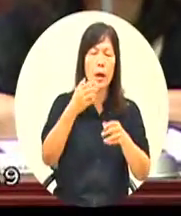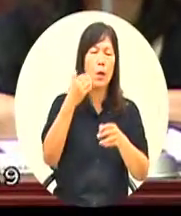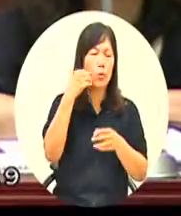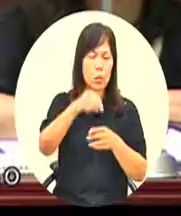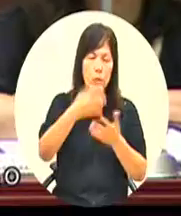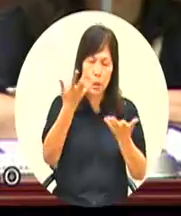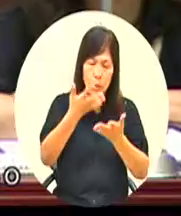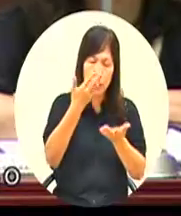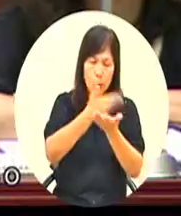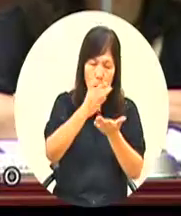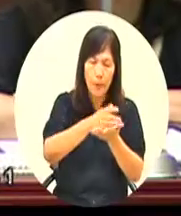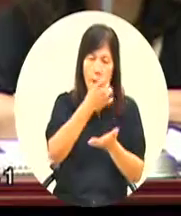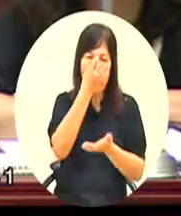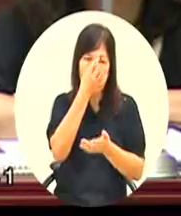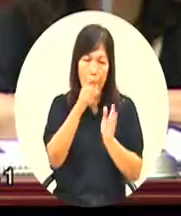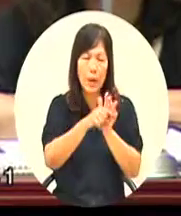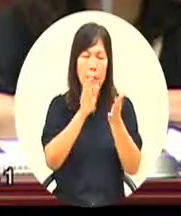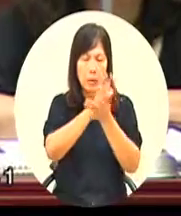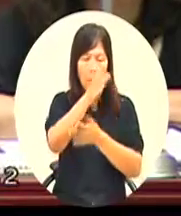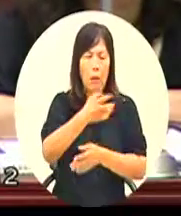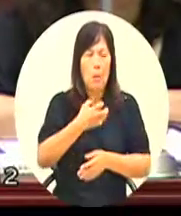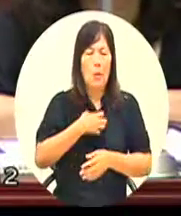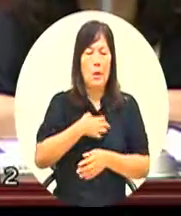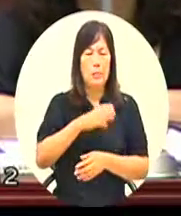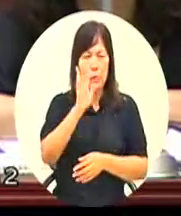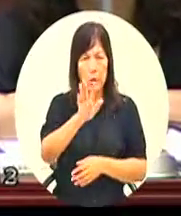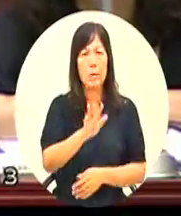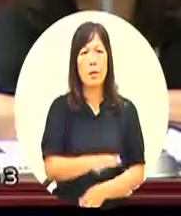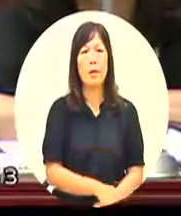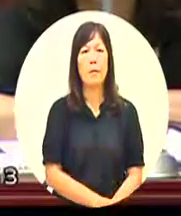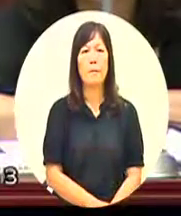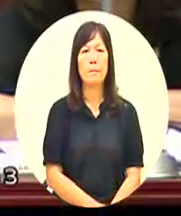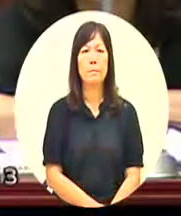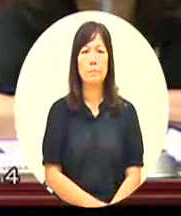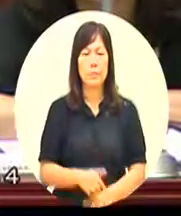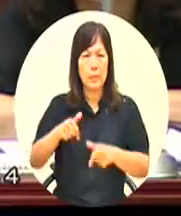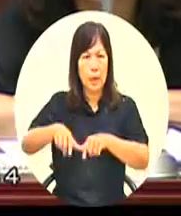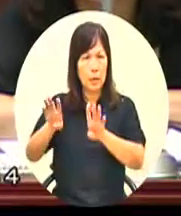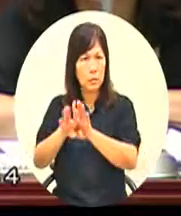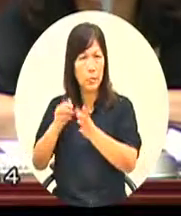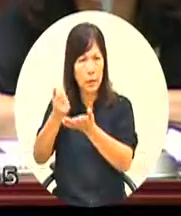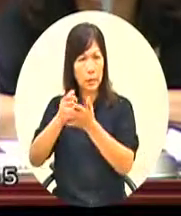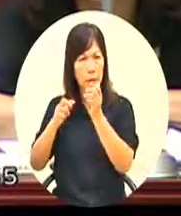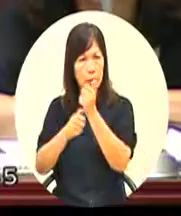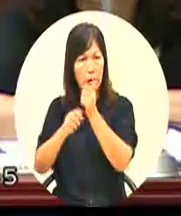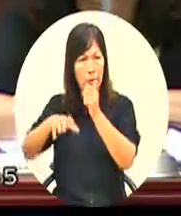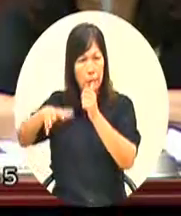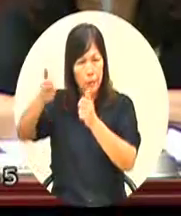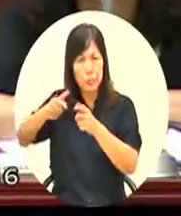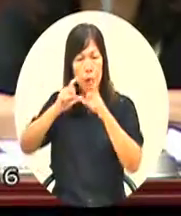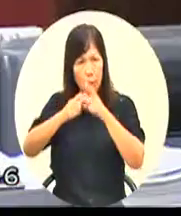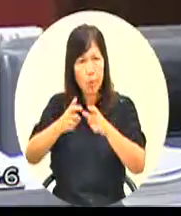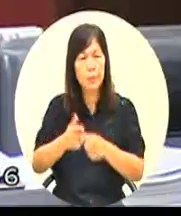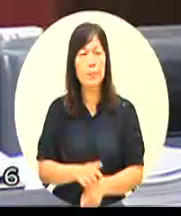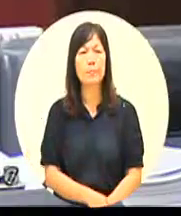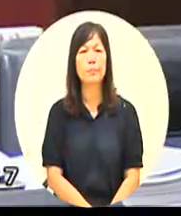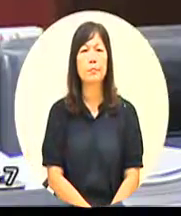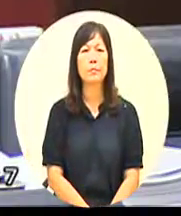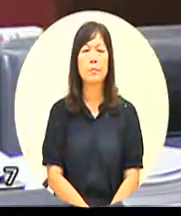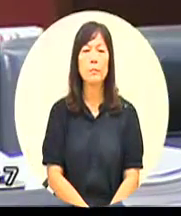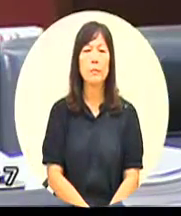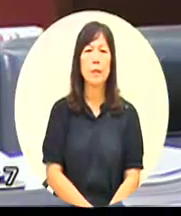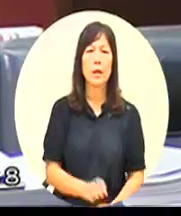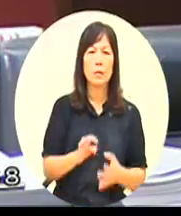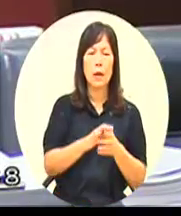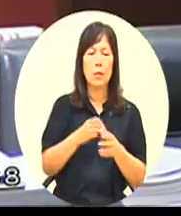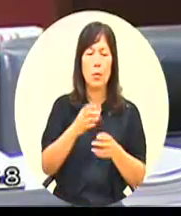它的危险啊。那西门的部分，我请副局长来回答，谢谢。 好， 有关